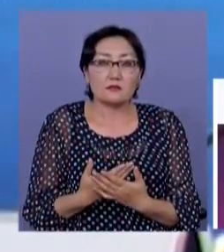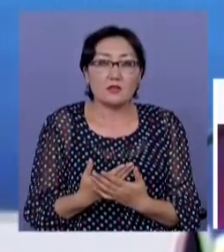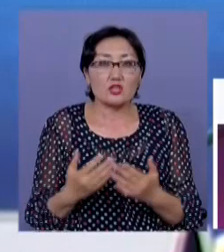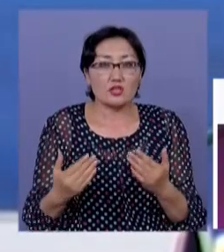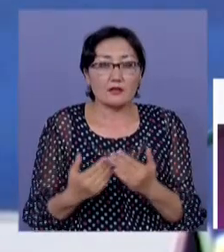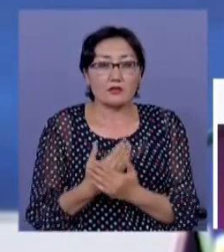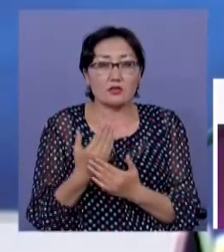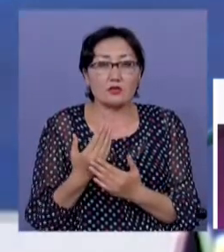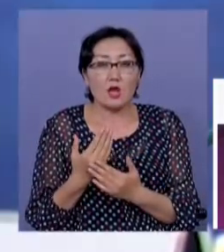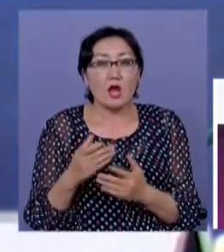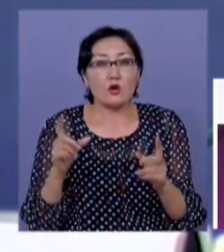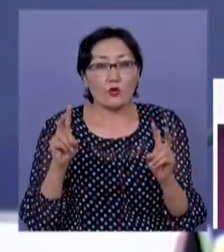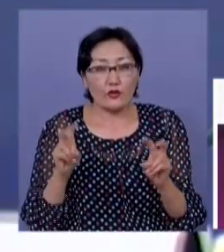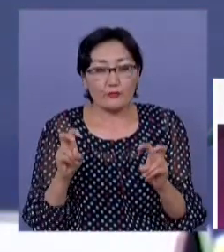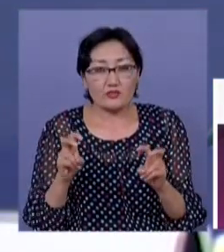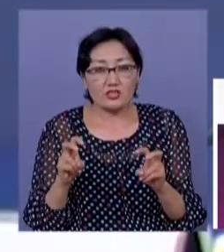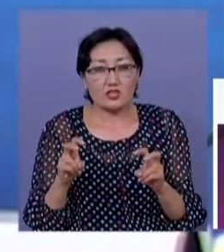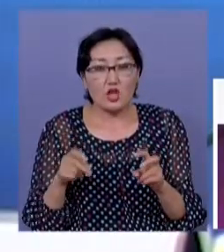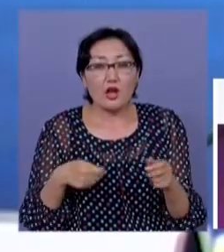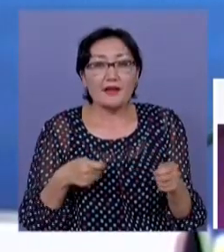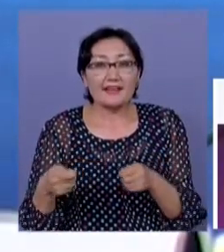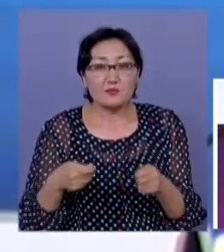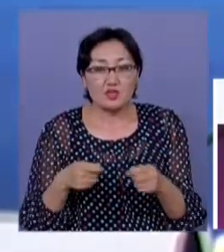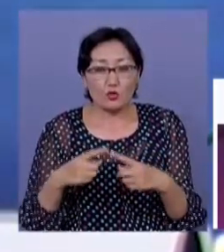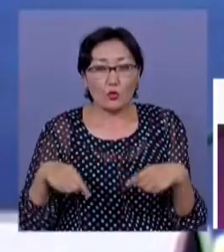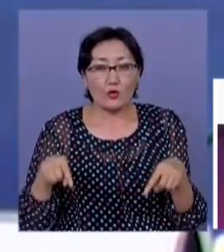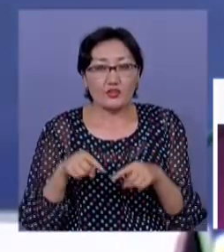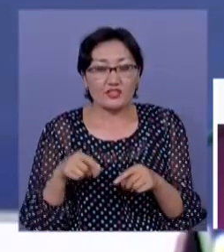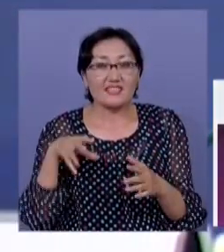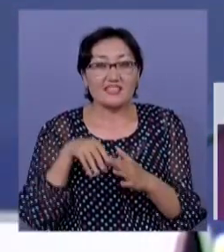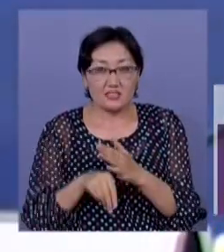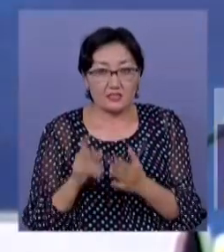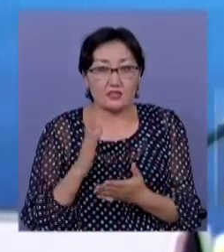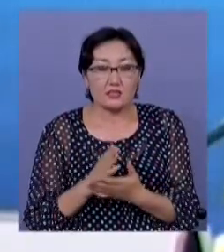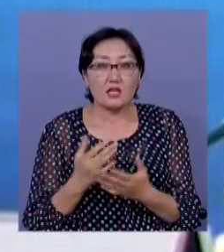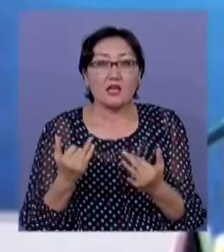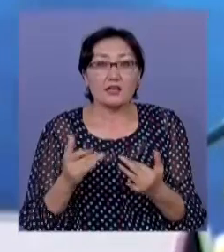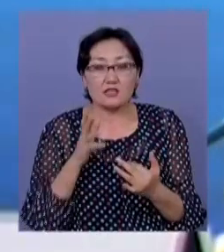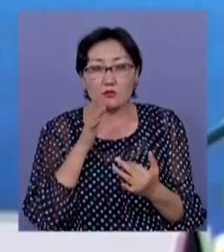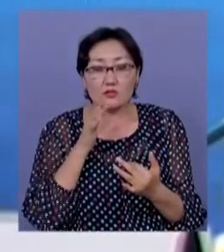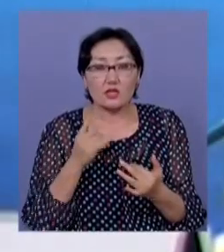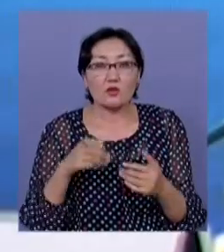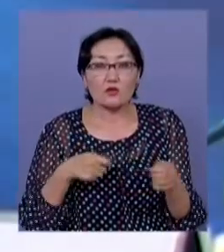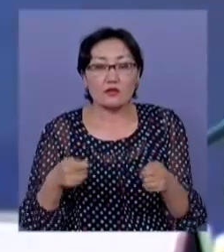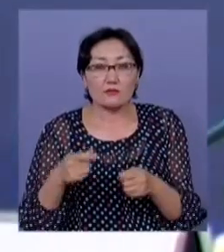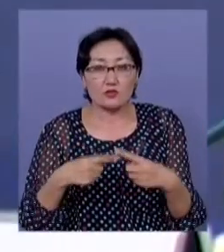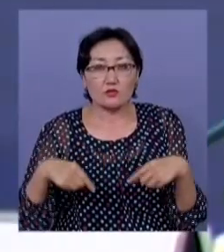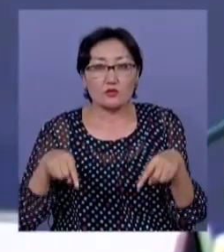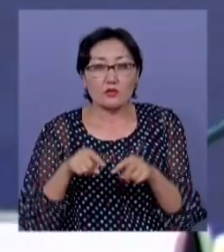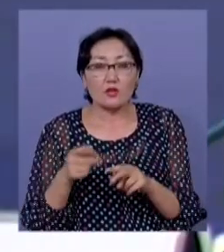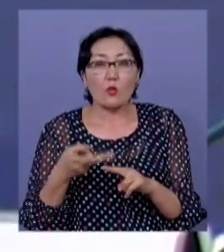жаңа ұғым әкімшілік орган енгізіледі. Қазіргі кезде әкімшілік орган